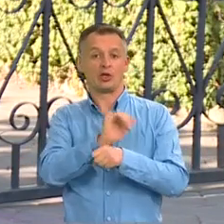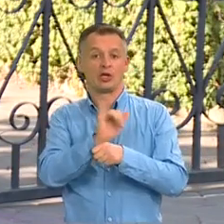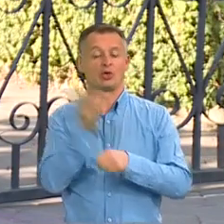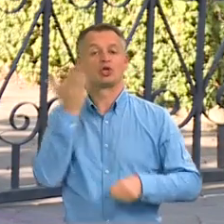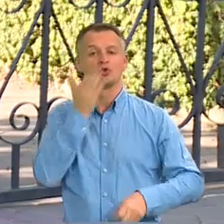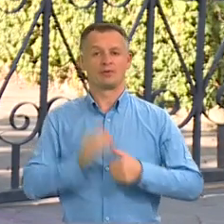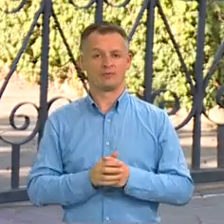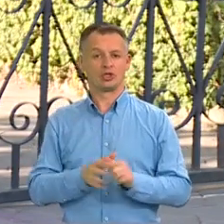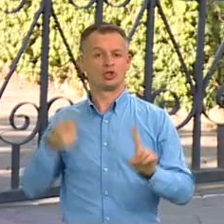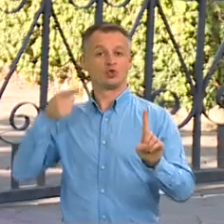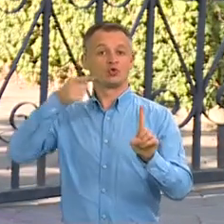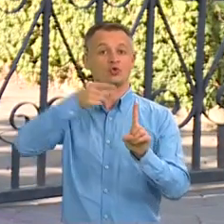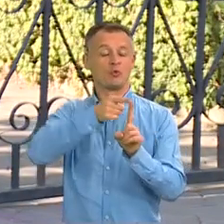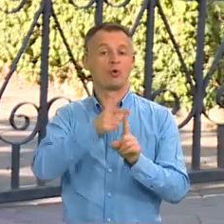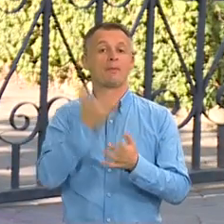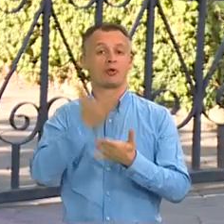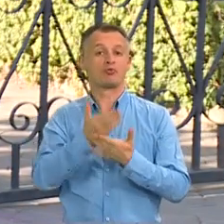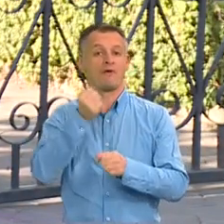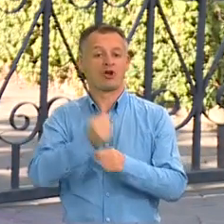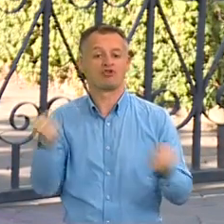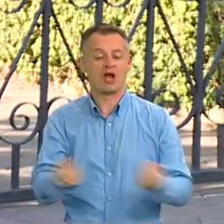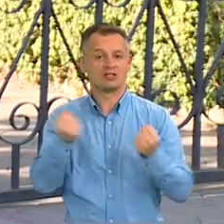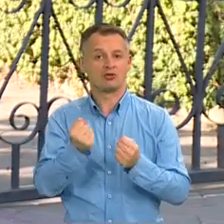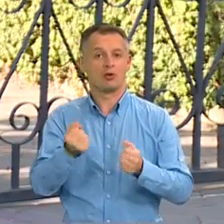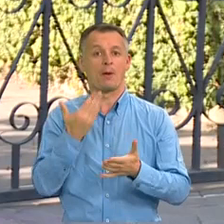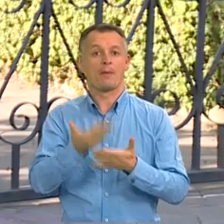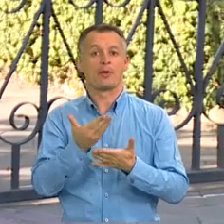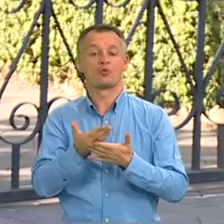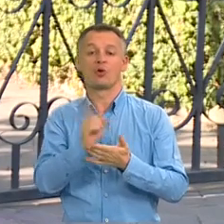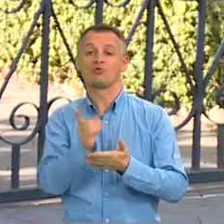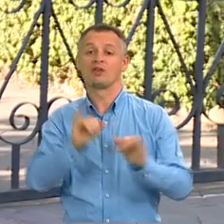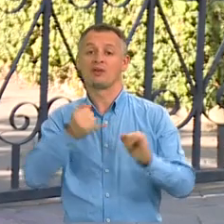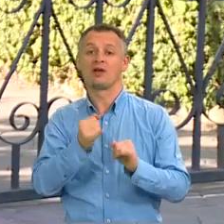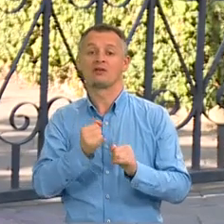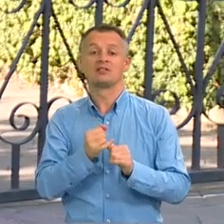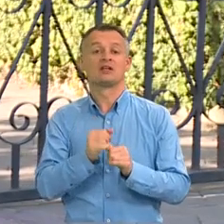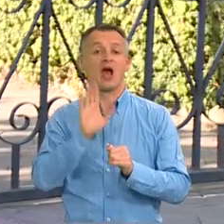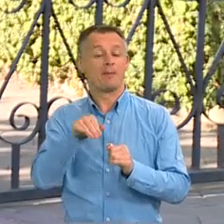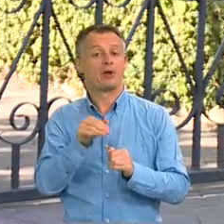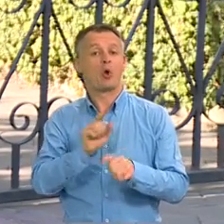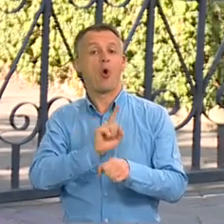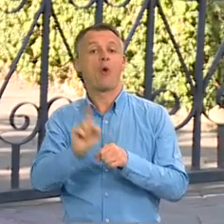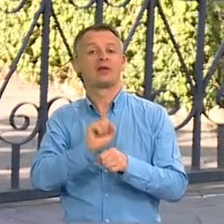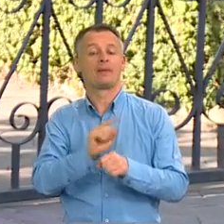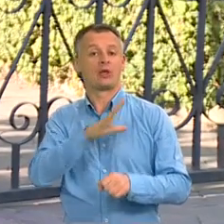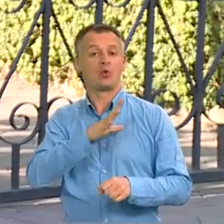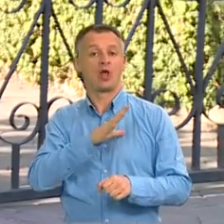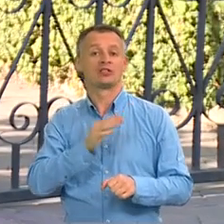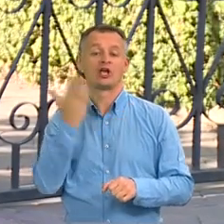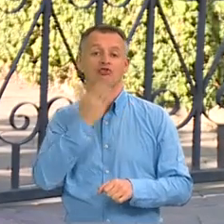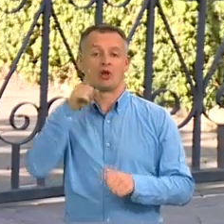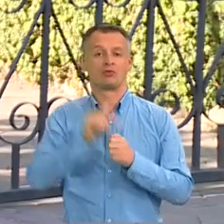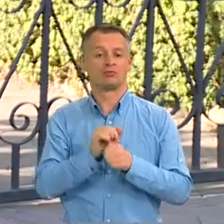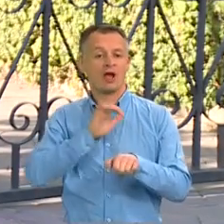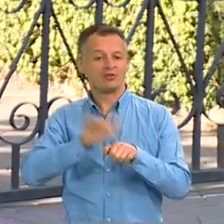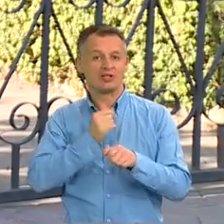școlii. Scopul era acela de a face o acțiune de prevenire a introducerii de obiecte periculoase în școală. Am încercat să vorbim cu directoarea